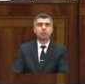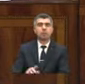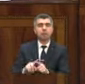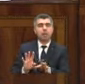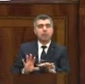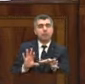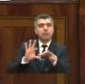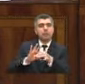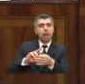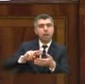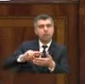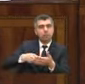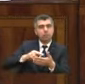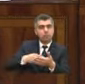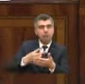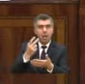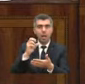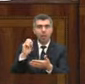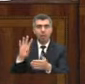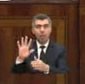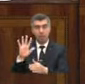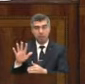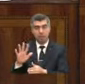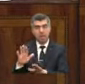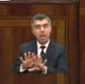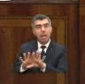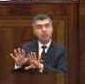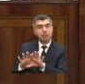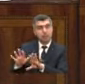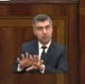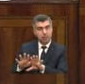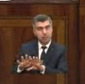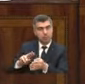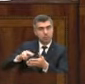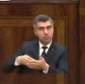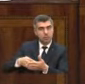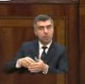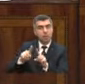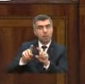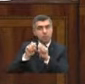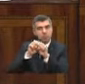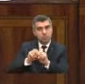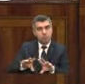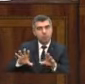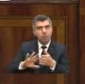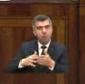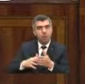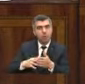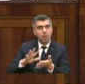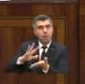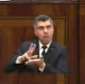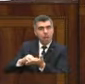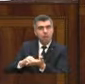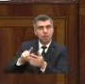الاتفاقيات، سواء اللي كانت في 2005 في أكادير ديال التغطية الصحية، أو تعميم التغطية ديال الراميد اللي كانت